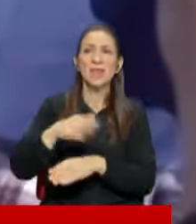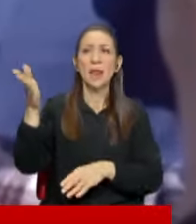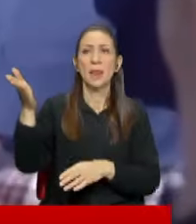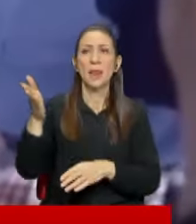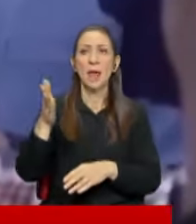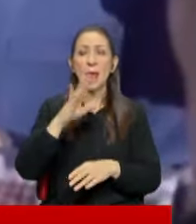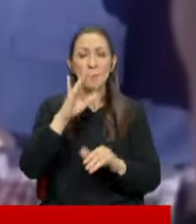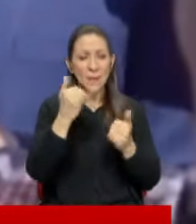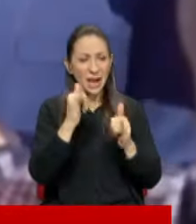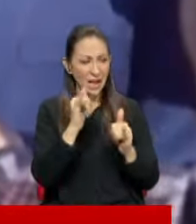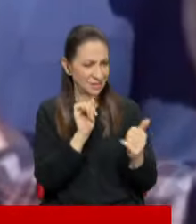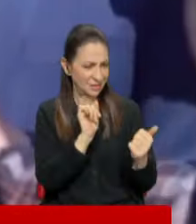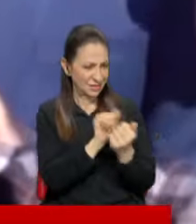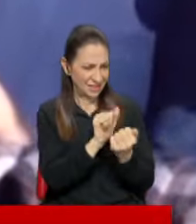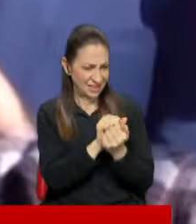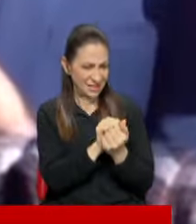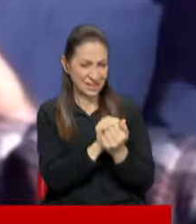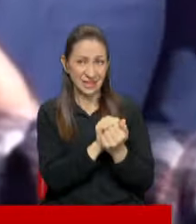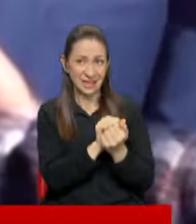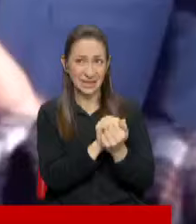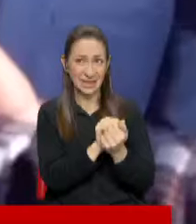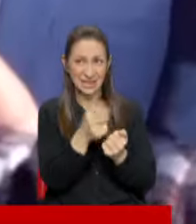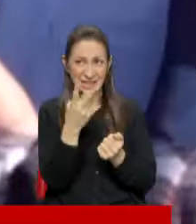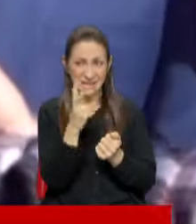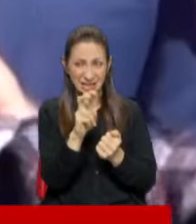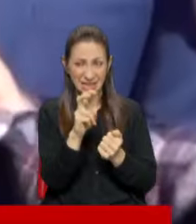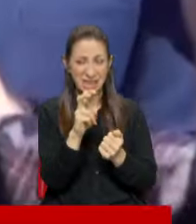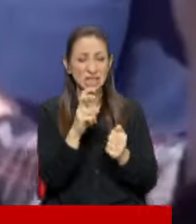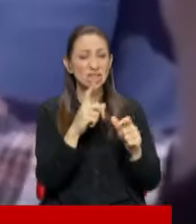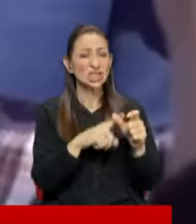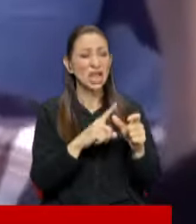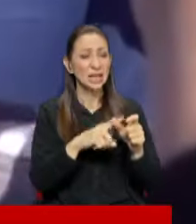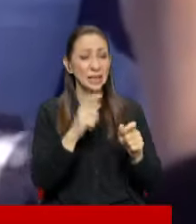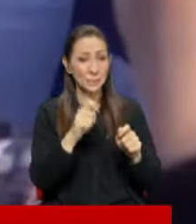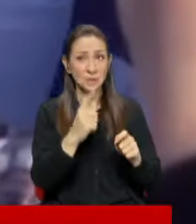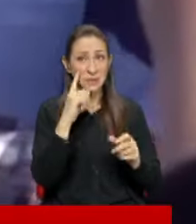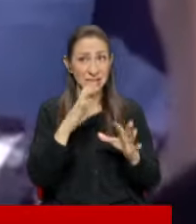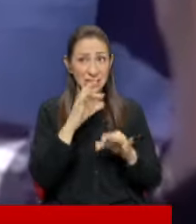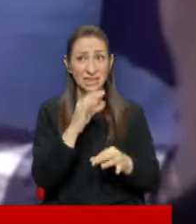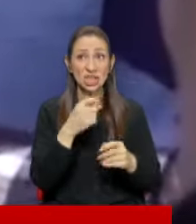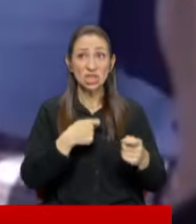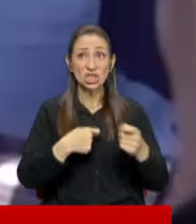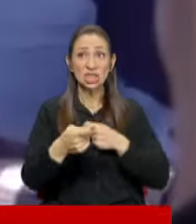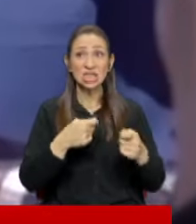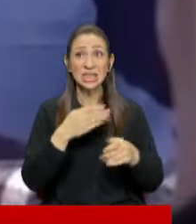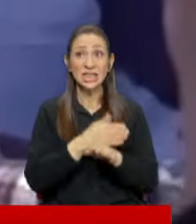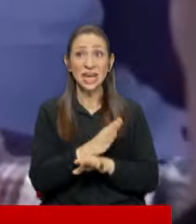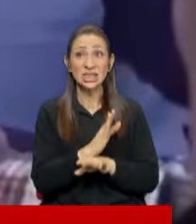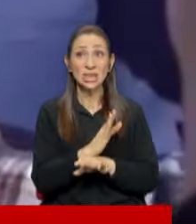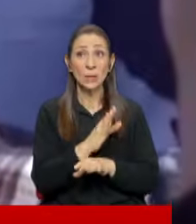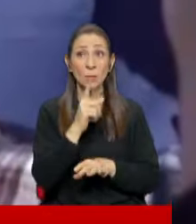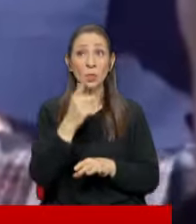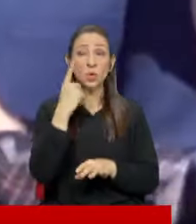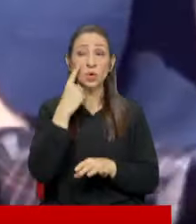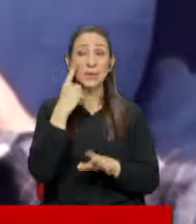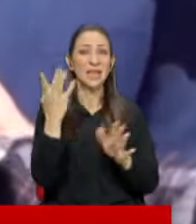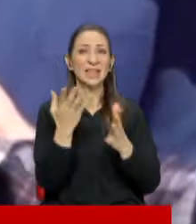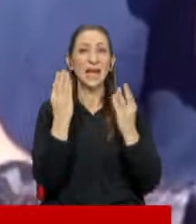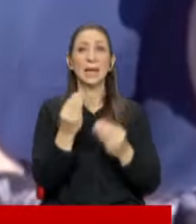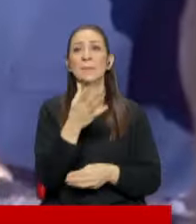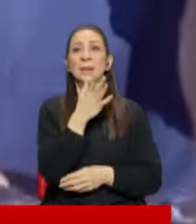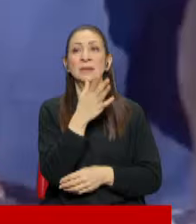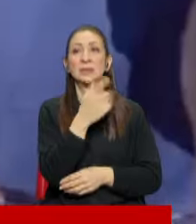Herhangi bir bakkalın yanında 2 ay çıraklık yapmış birisi ticaretin gerçeğini bu hükümetten çok daha iyi